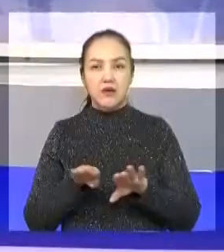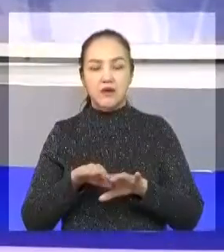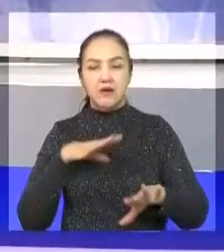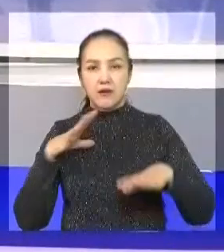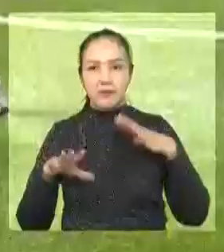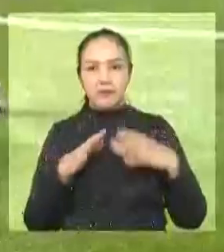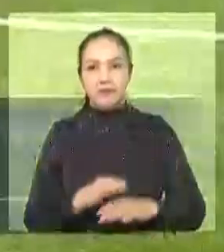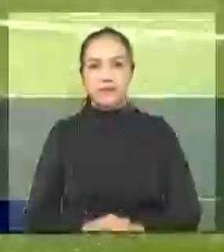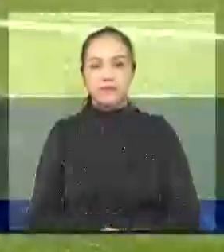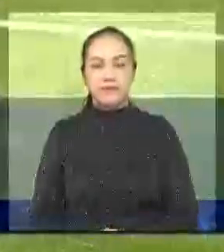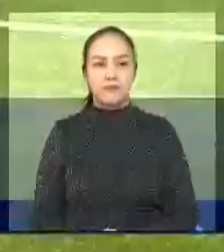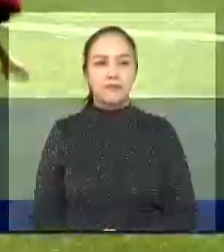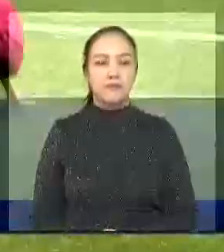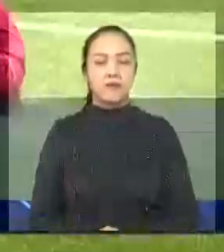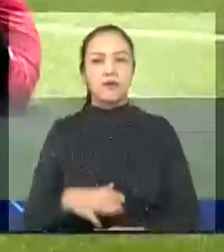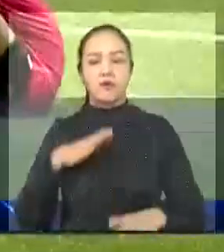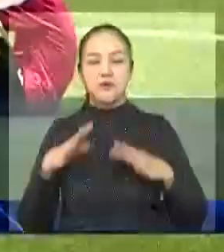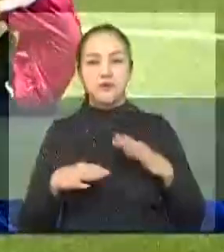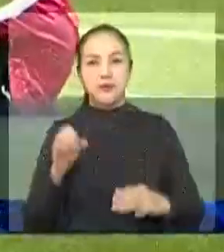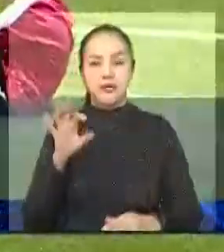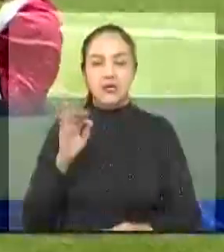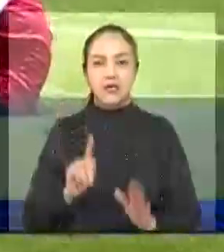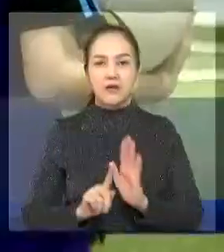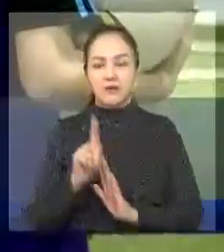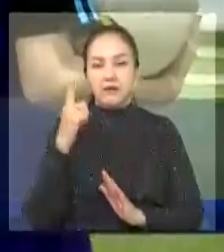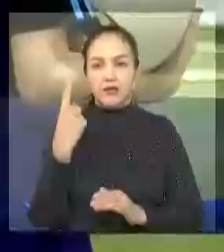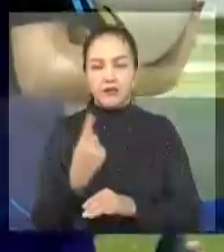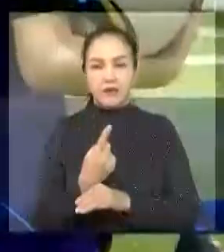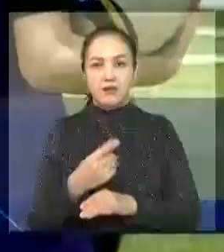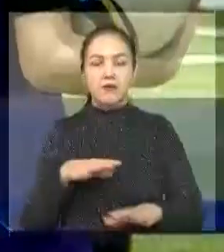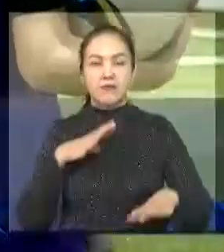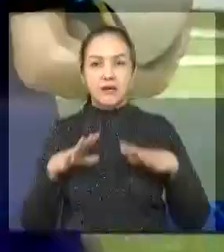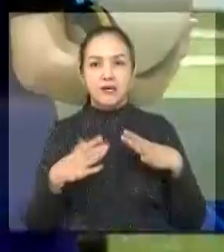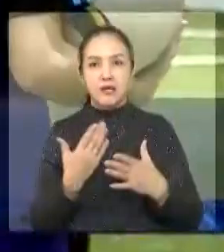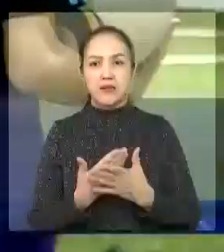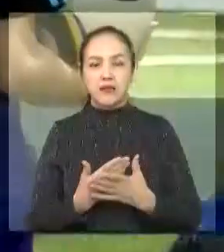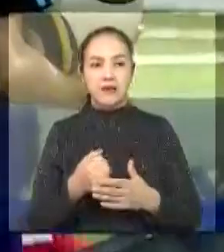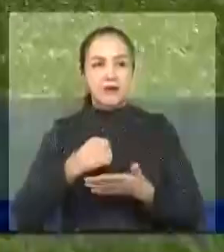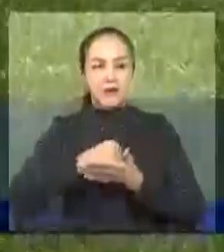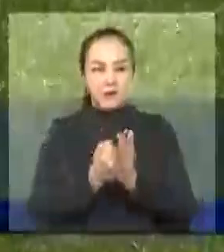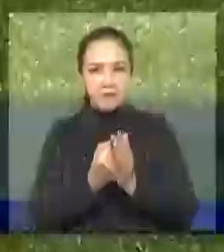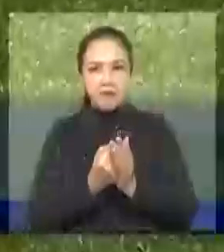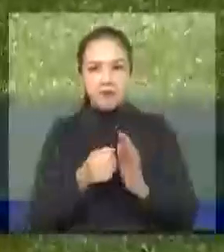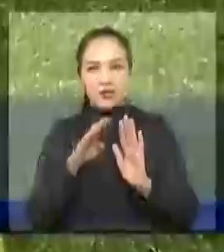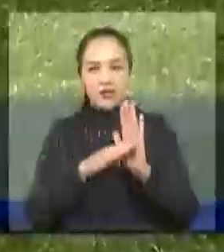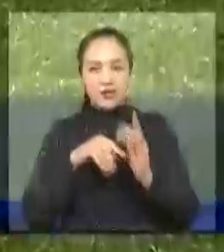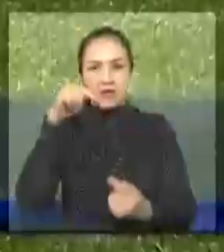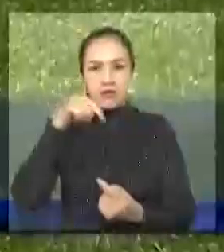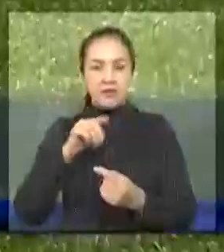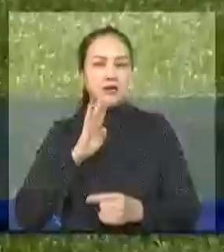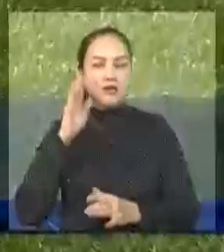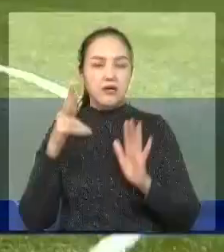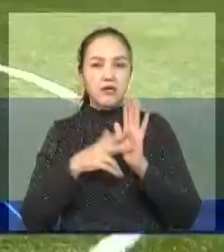жаттығады. Мұндағы оқу-жаттығу қазанның бірінде басталған. Оқу-жаттығу процестері бекітілген сабақ кестесіне сәйкес